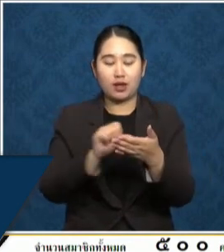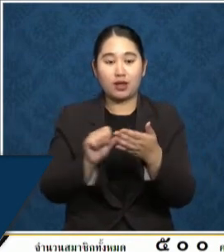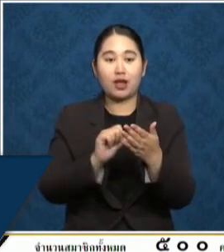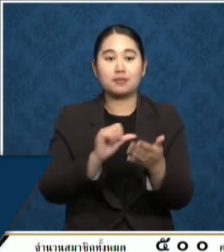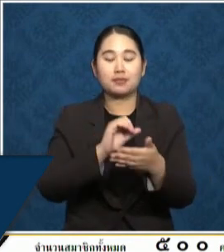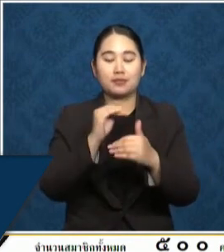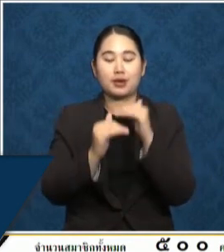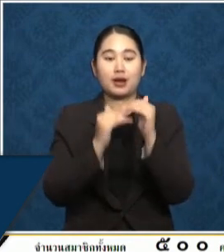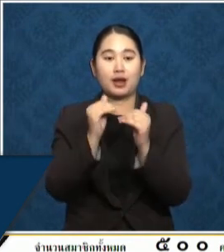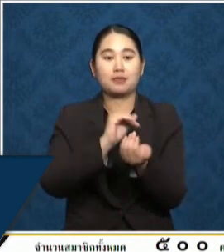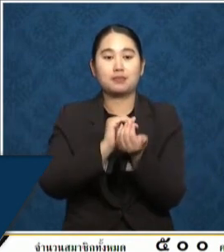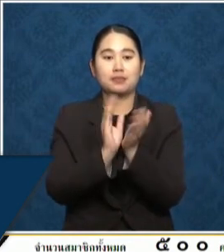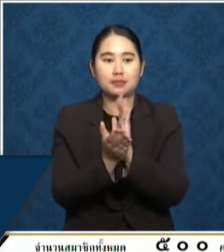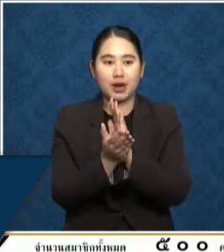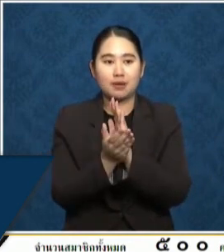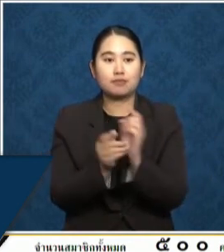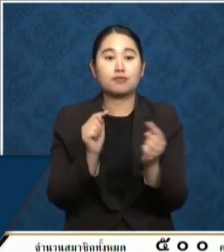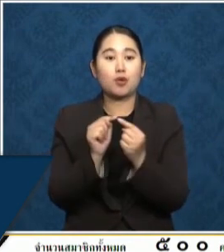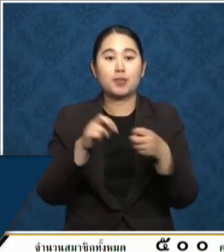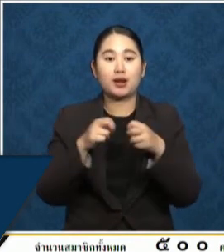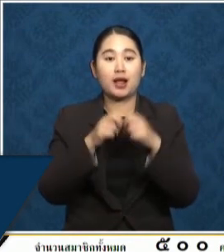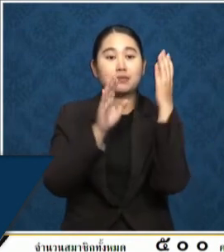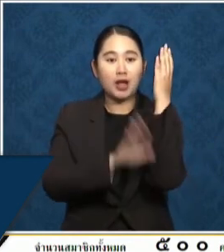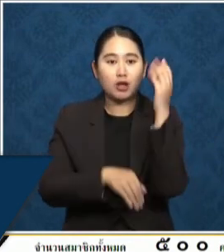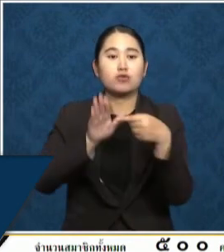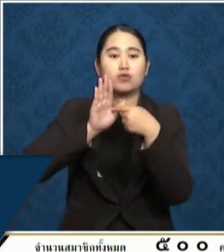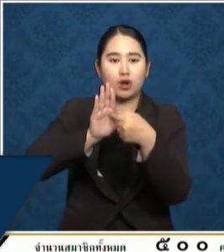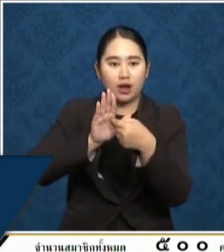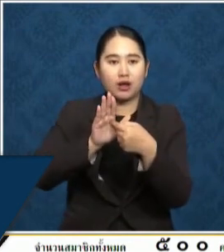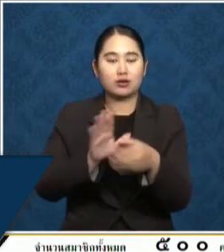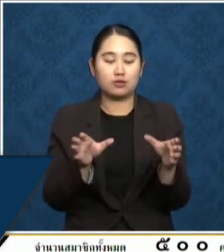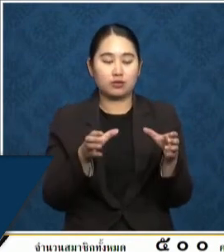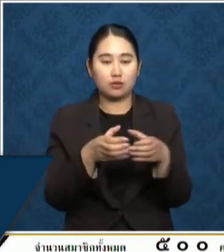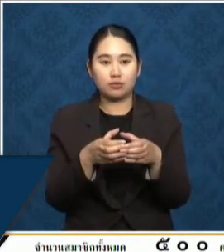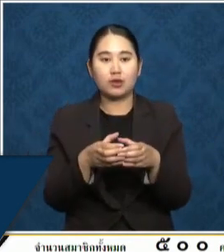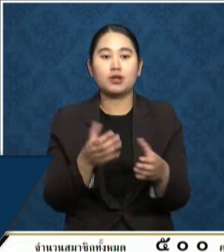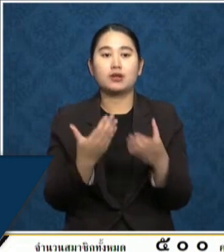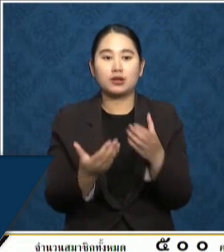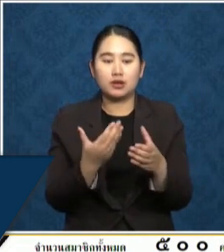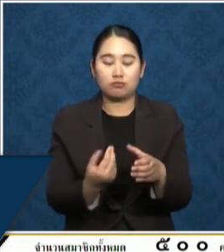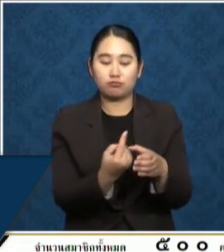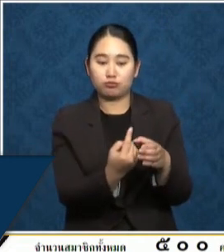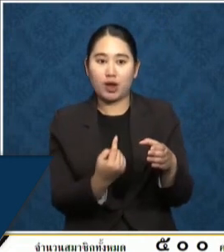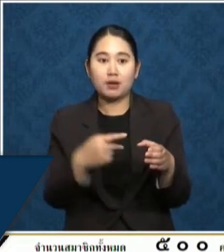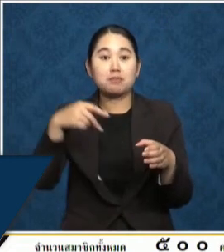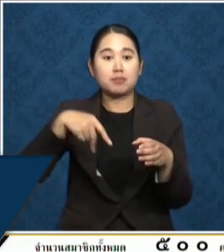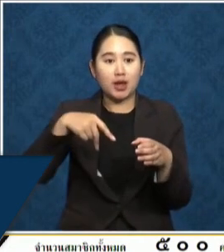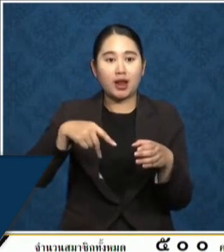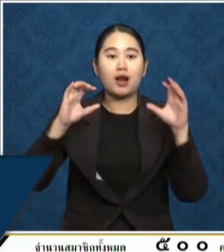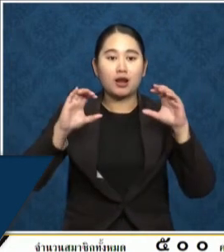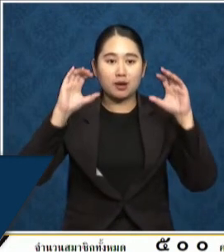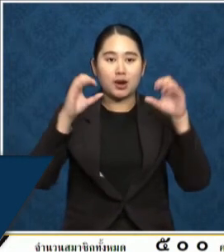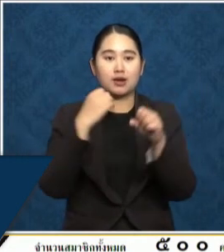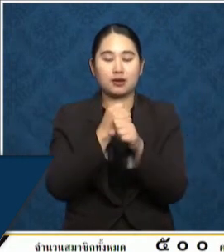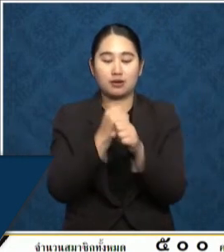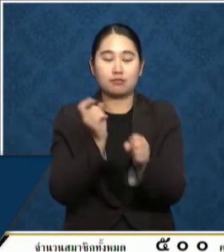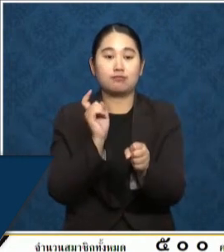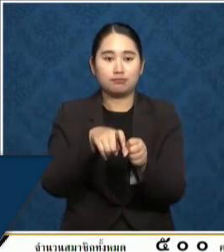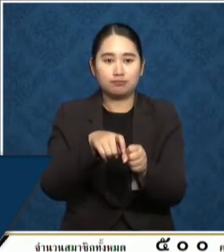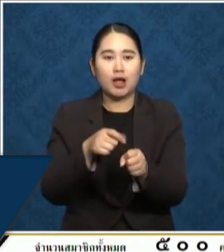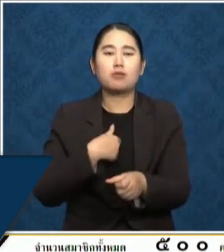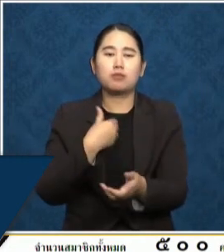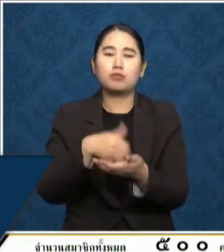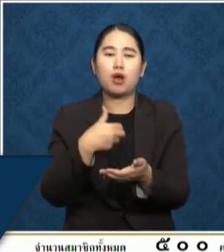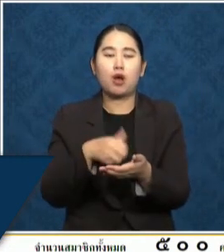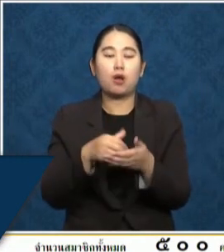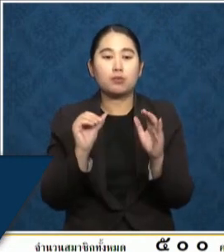ทแก้เป็ปัญหาจัหวดชasy talented ต้ายเช่นเรื่องการจัตั้งผู้แทนิเศษ ฝ่าย รัฐบาทผมคไมนะ